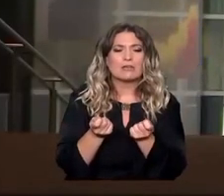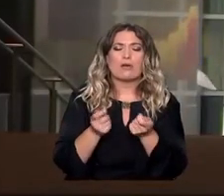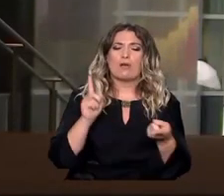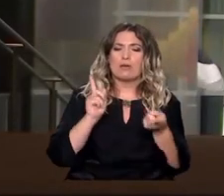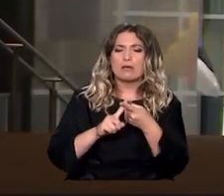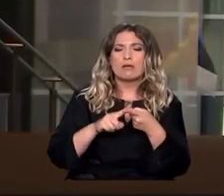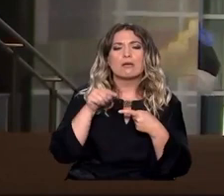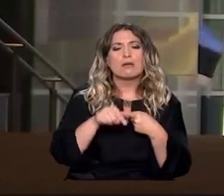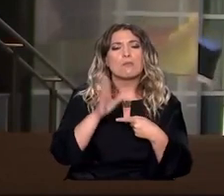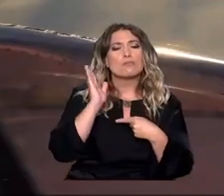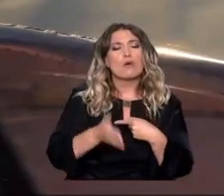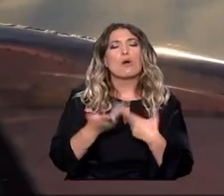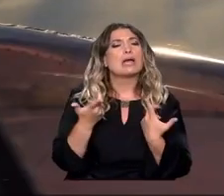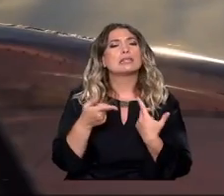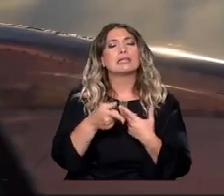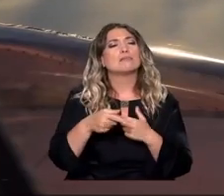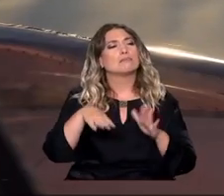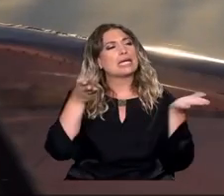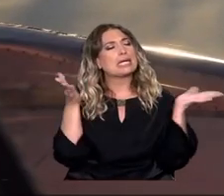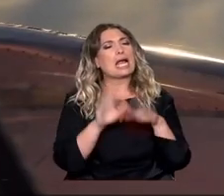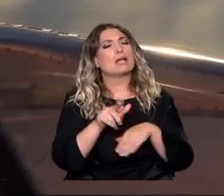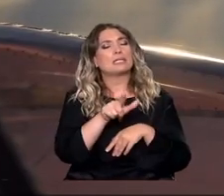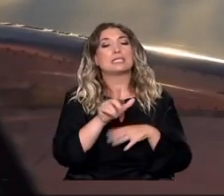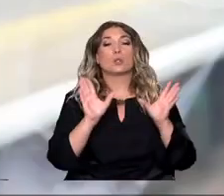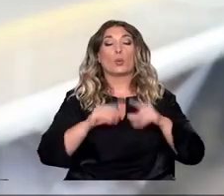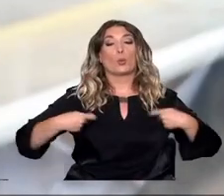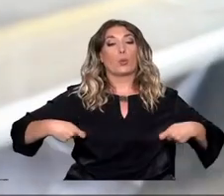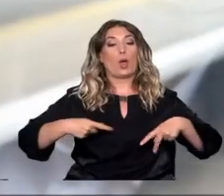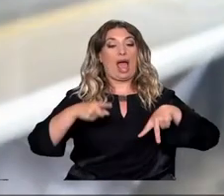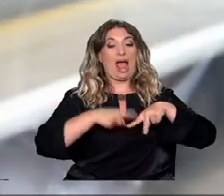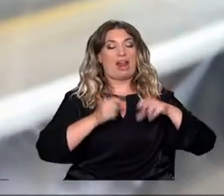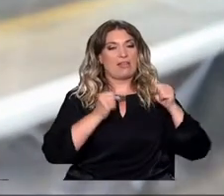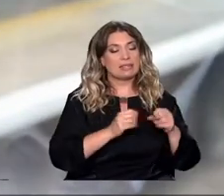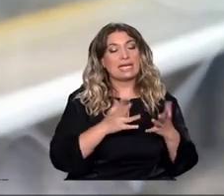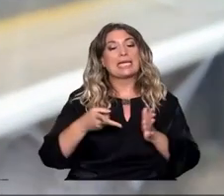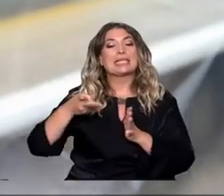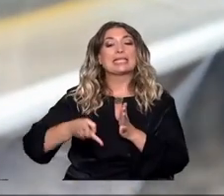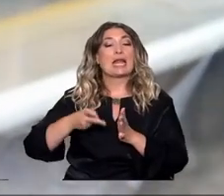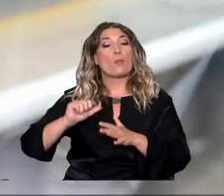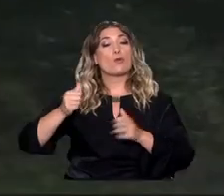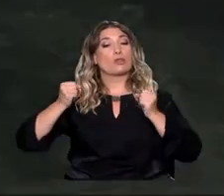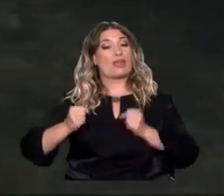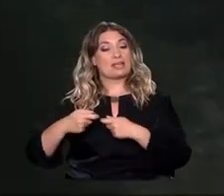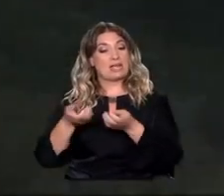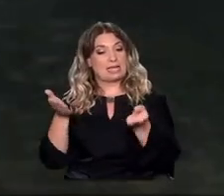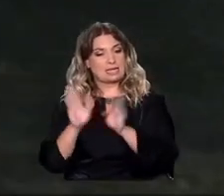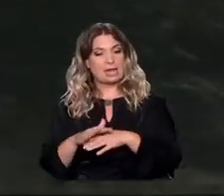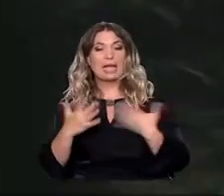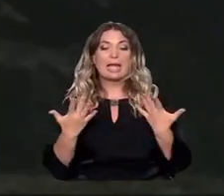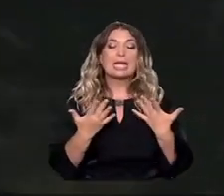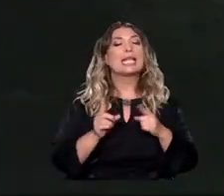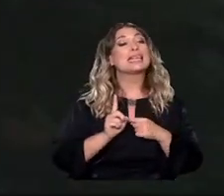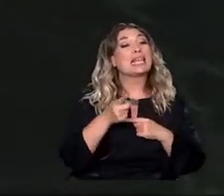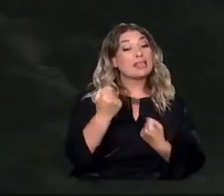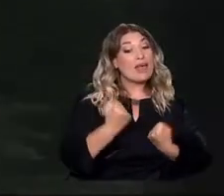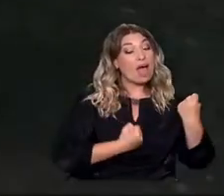ανώτατα όρια καθορίζονται στα αεροπορικά εισιτήρια της κατηγορίας business και στο εισιτήριο τρένου πρώτης θέσης ή 0,58 ευρώ ένα